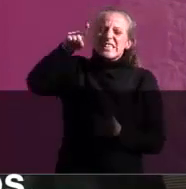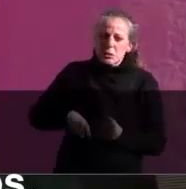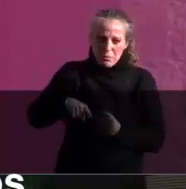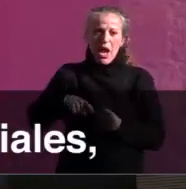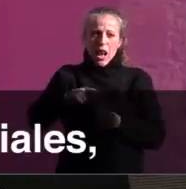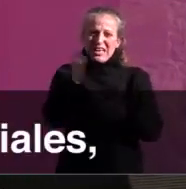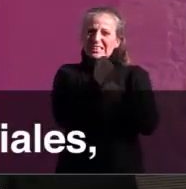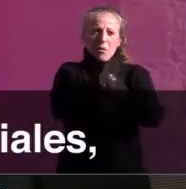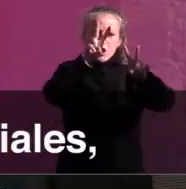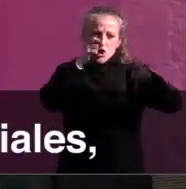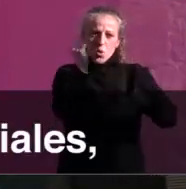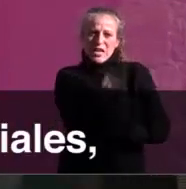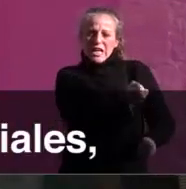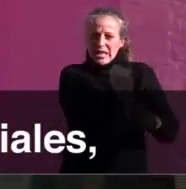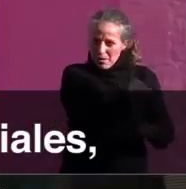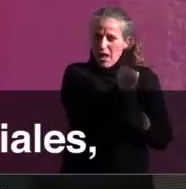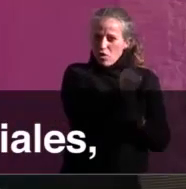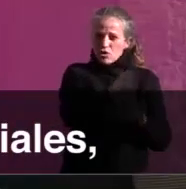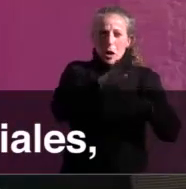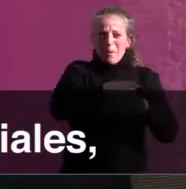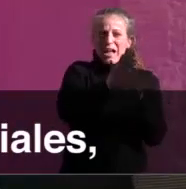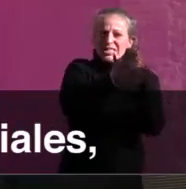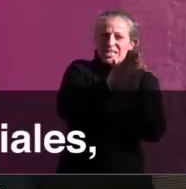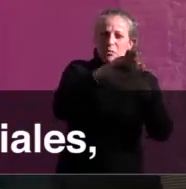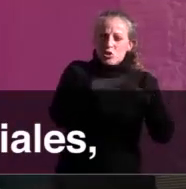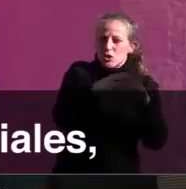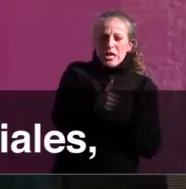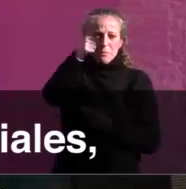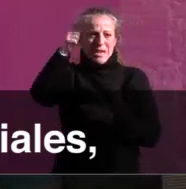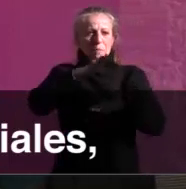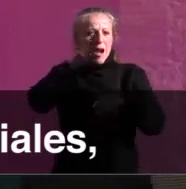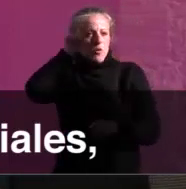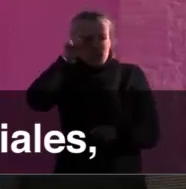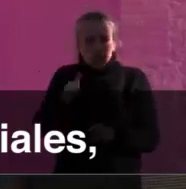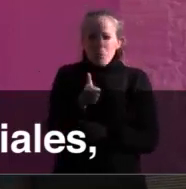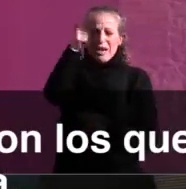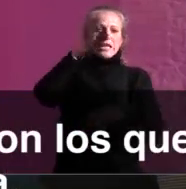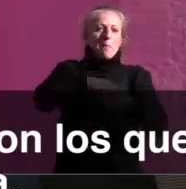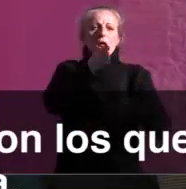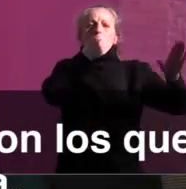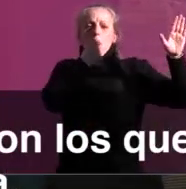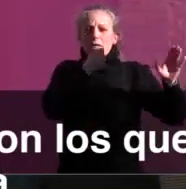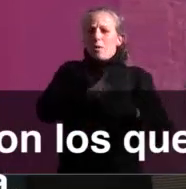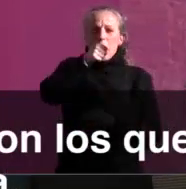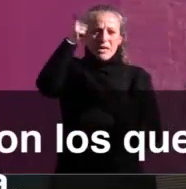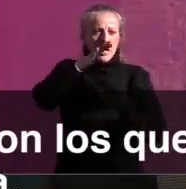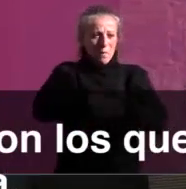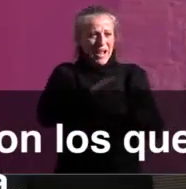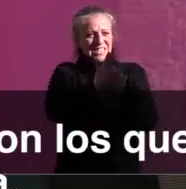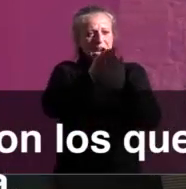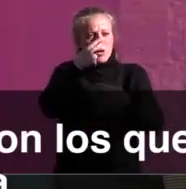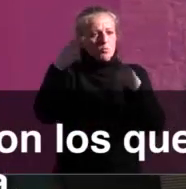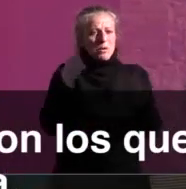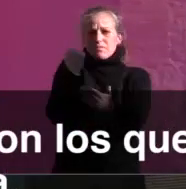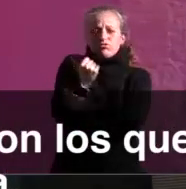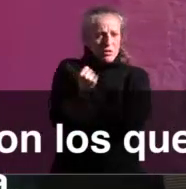tenir mestres, per tenir treballadors i treballadores socials, per tenir bombers, guàrdia urbana, per reforçar els nostres serveis públics, que